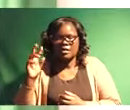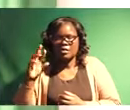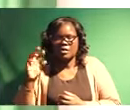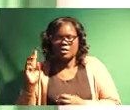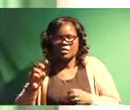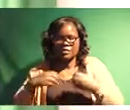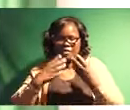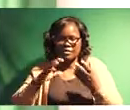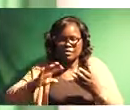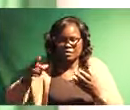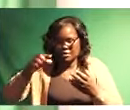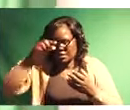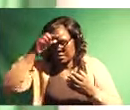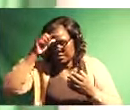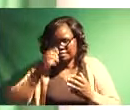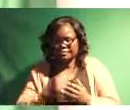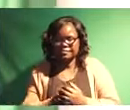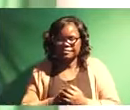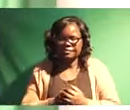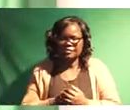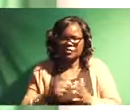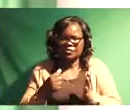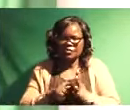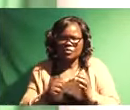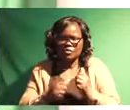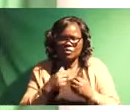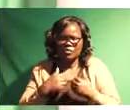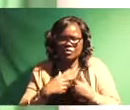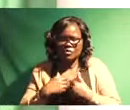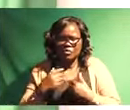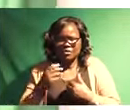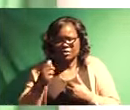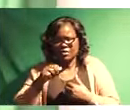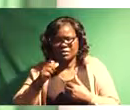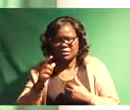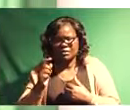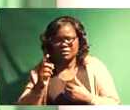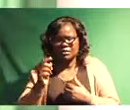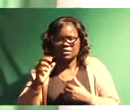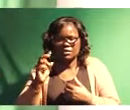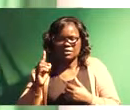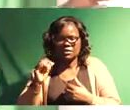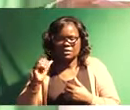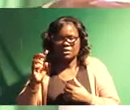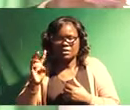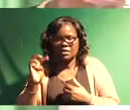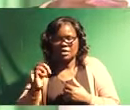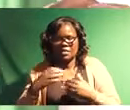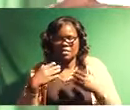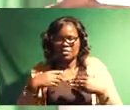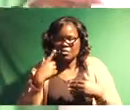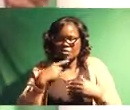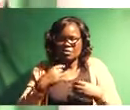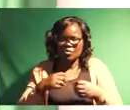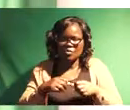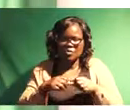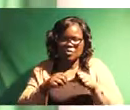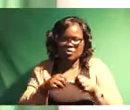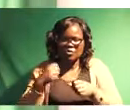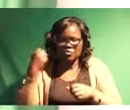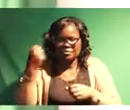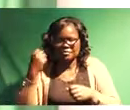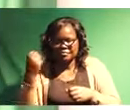kwa county government. Ile matatizo tulipata kwa hiyo stadium ni kwamba watu wenye walikuwa wanaendesha